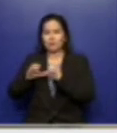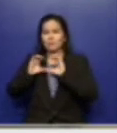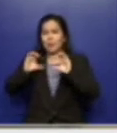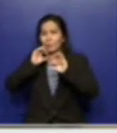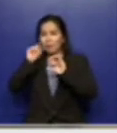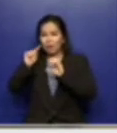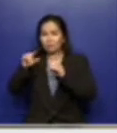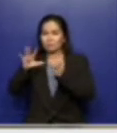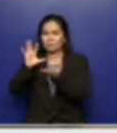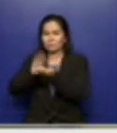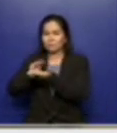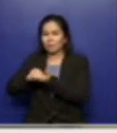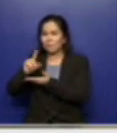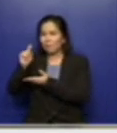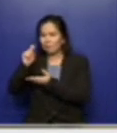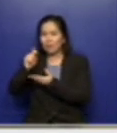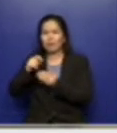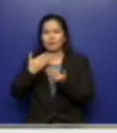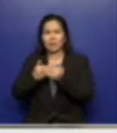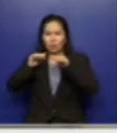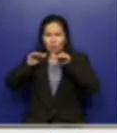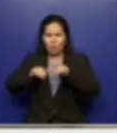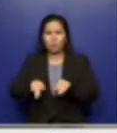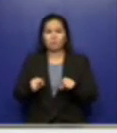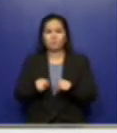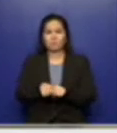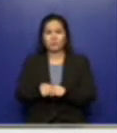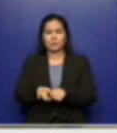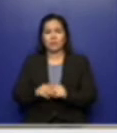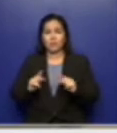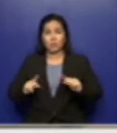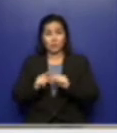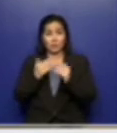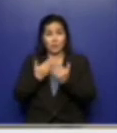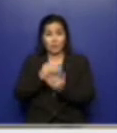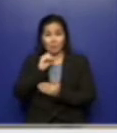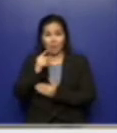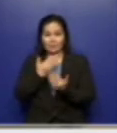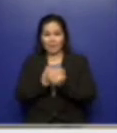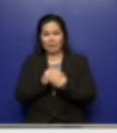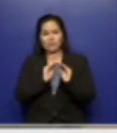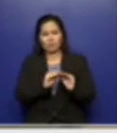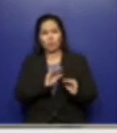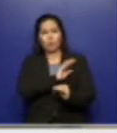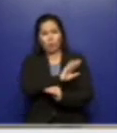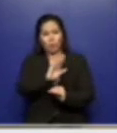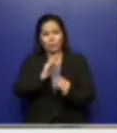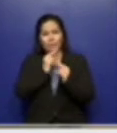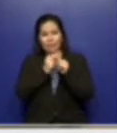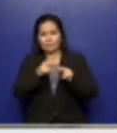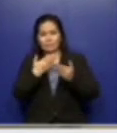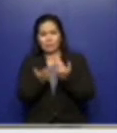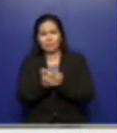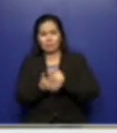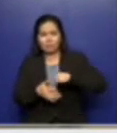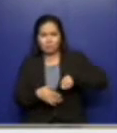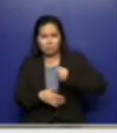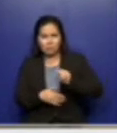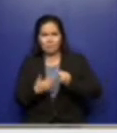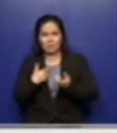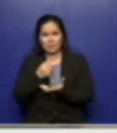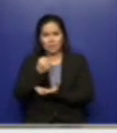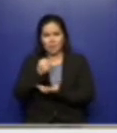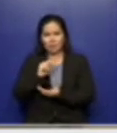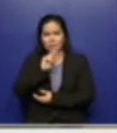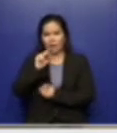ววันนี้เป็นปัญหาแล้วก็ทางกระทรวงการคลังแก้ปัญหาโดยการให้นำเงินสะสมไปใช้เงินสะสมมีอยู่ก้อนเดียวครับแต่ให้ใช้